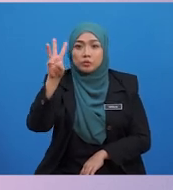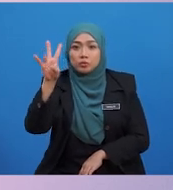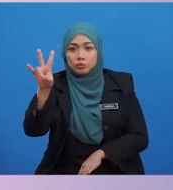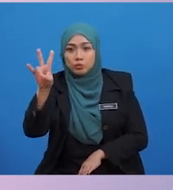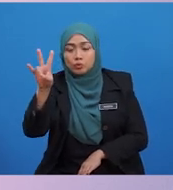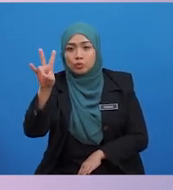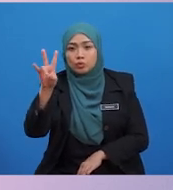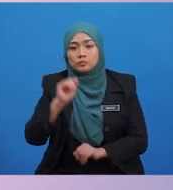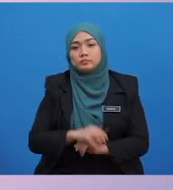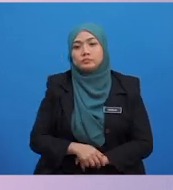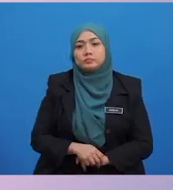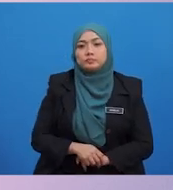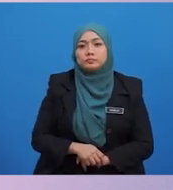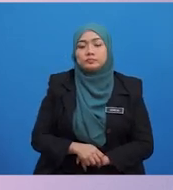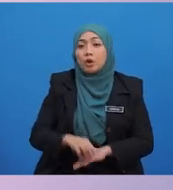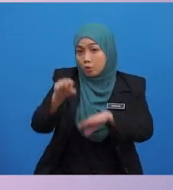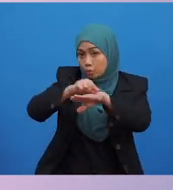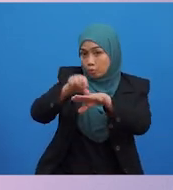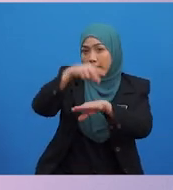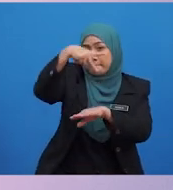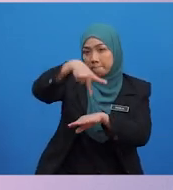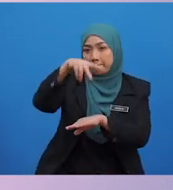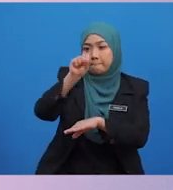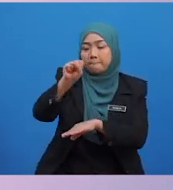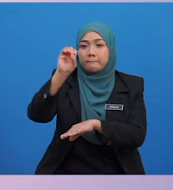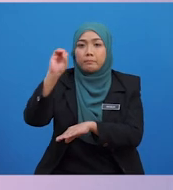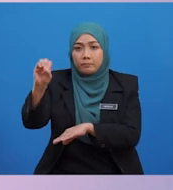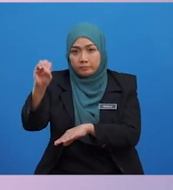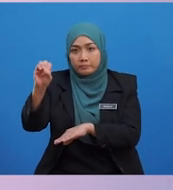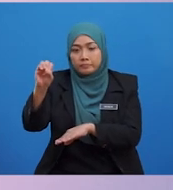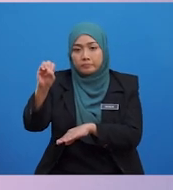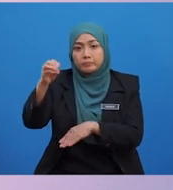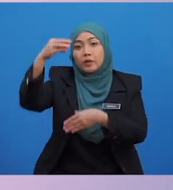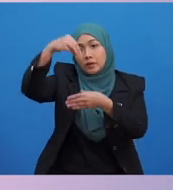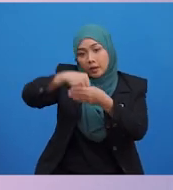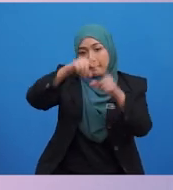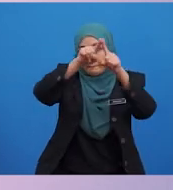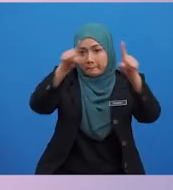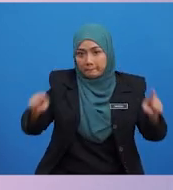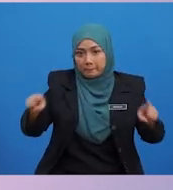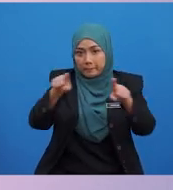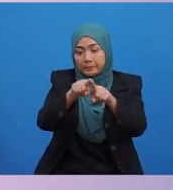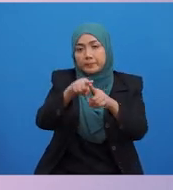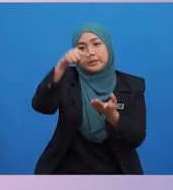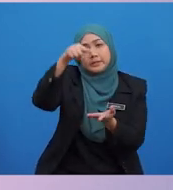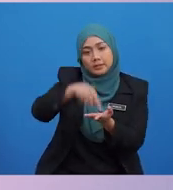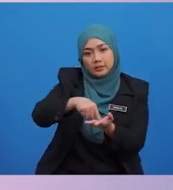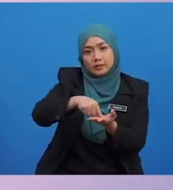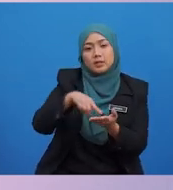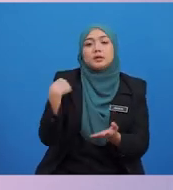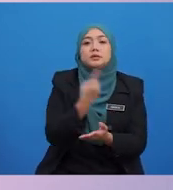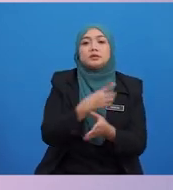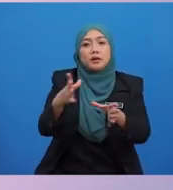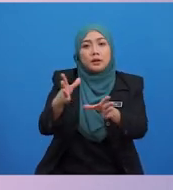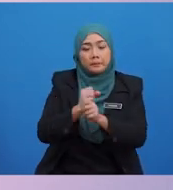26567 tajam strusnya dengan menggunakan petua sinus sekali lagi dalam